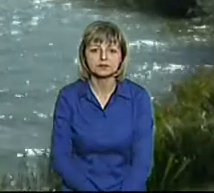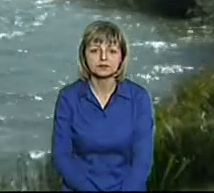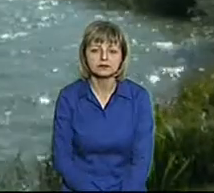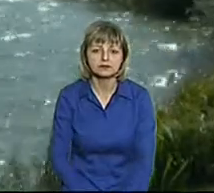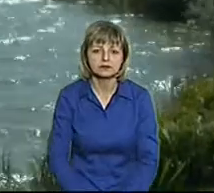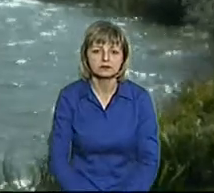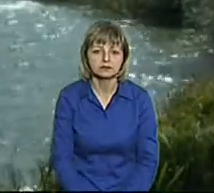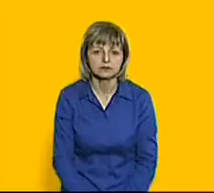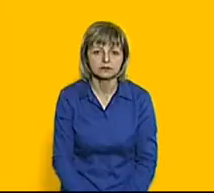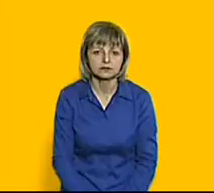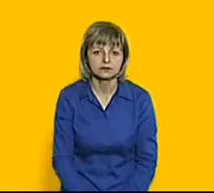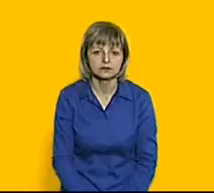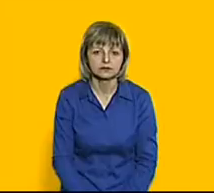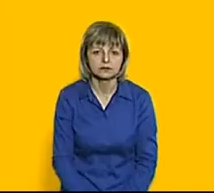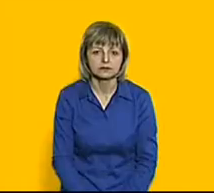Волинь.